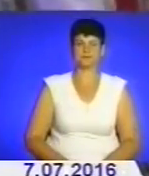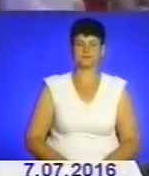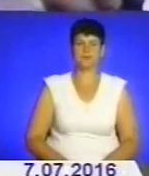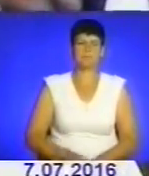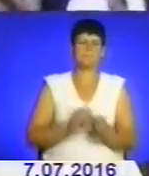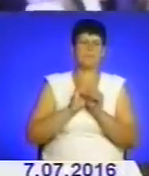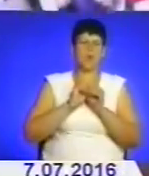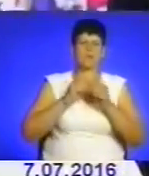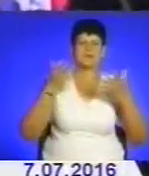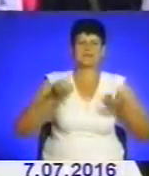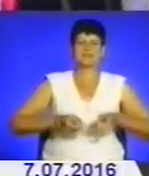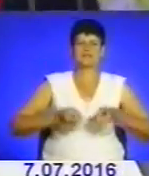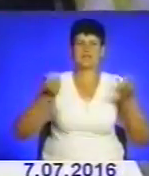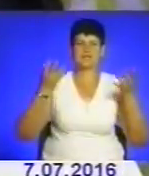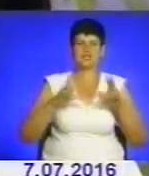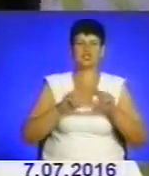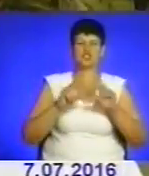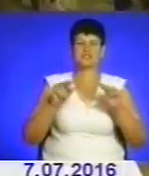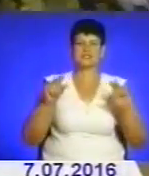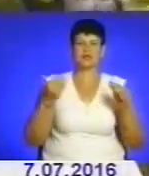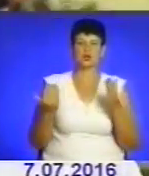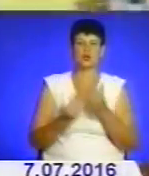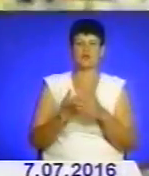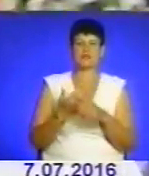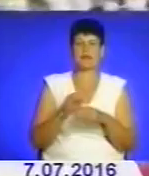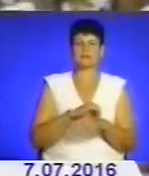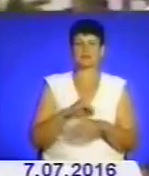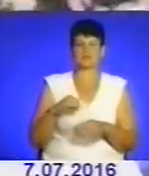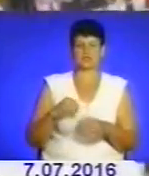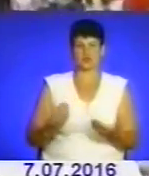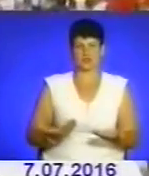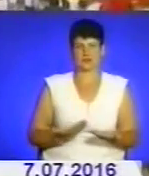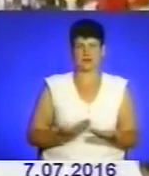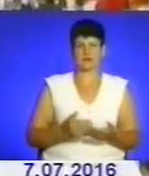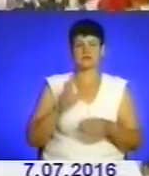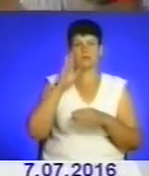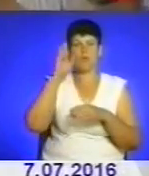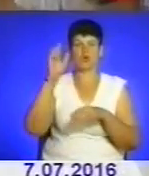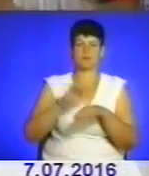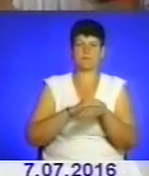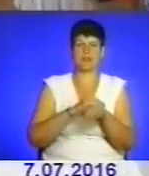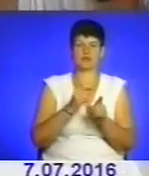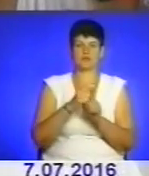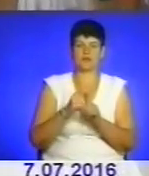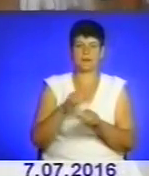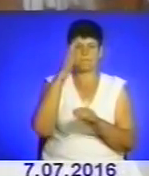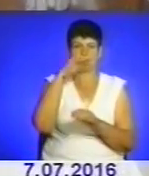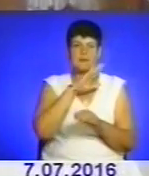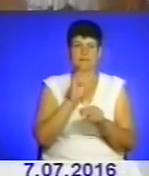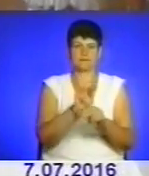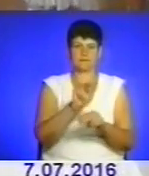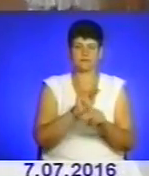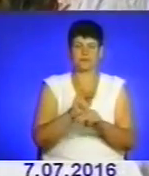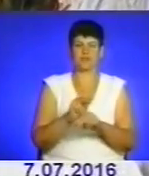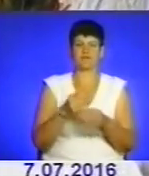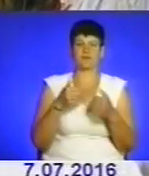Променисті, просвітлені, щасливі. Новий етап самостійного життя. З Божим благословенням, батьківськими настановами